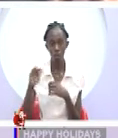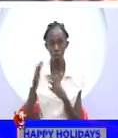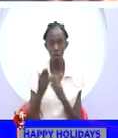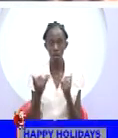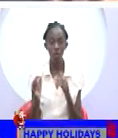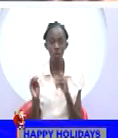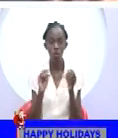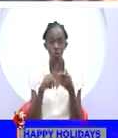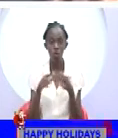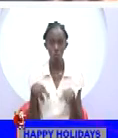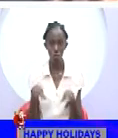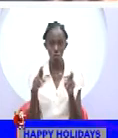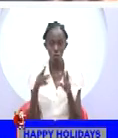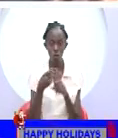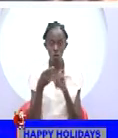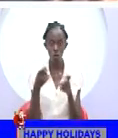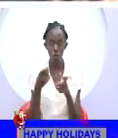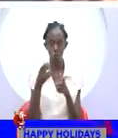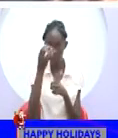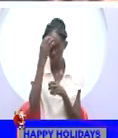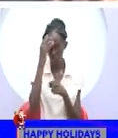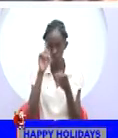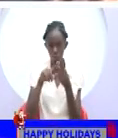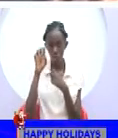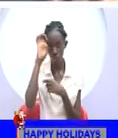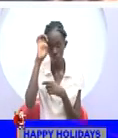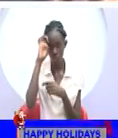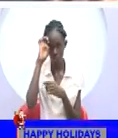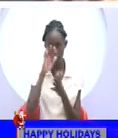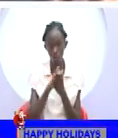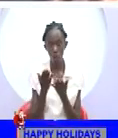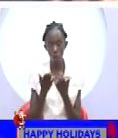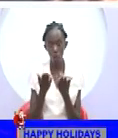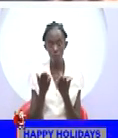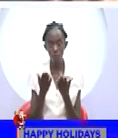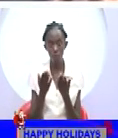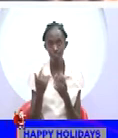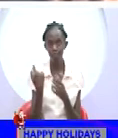moja katika barabara ya kutoka mjini Kitale kuelekea mji wa Eldoret, ambapo kwa siku za hivi